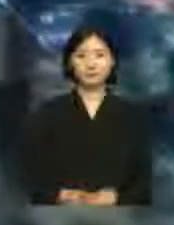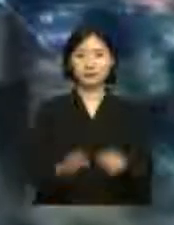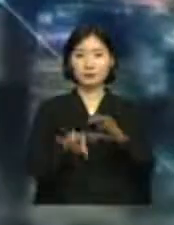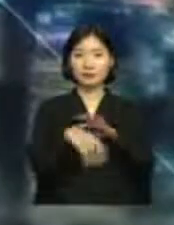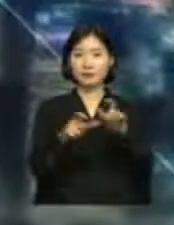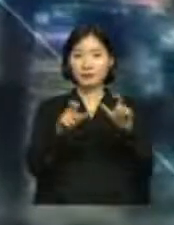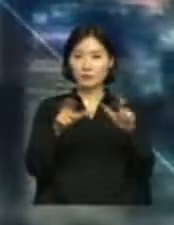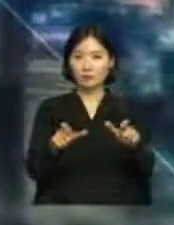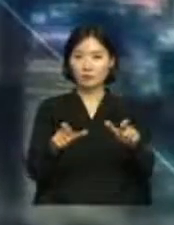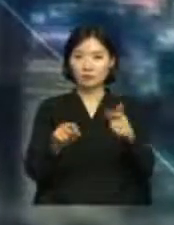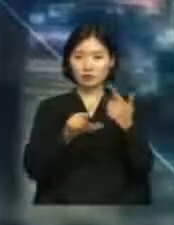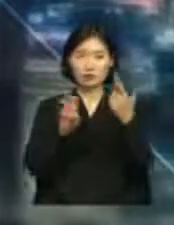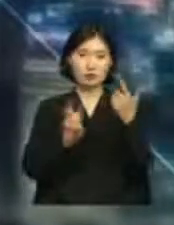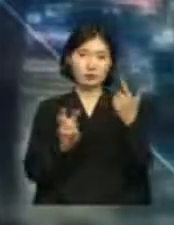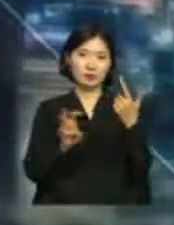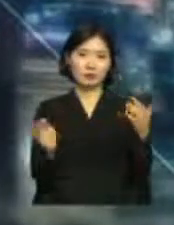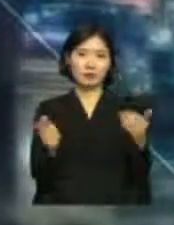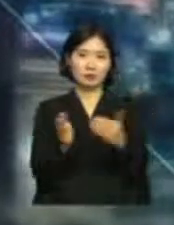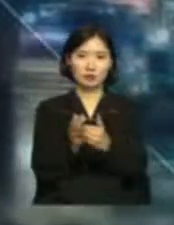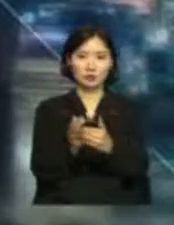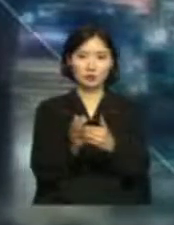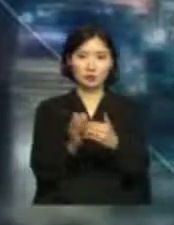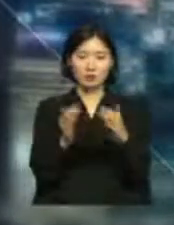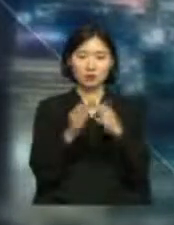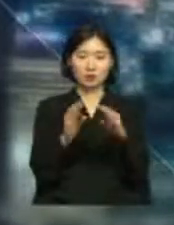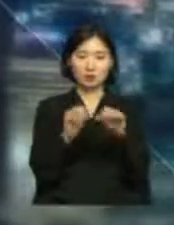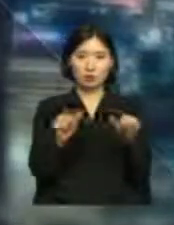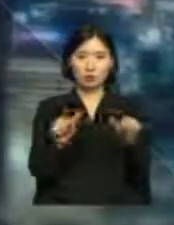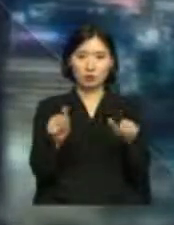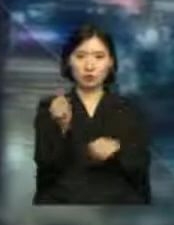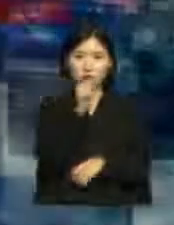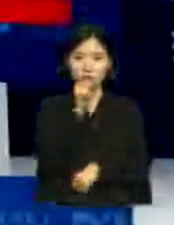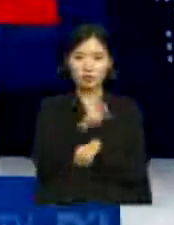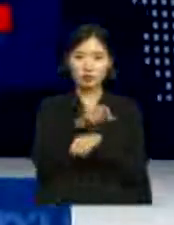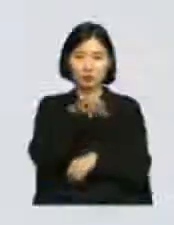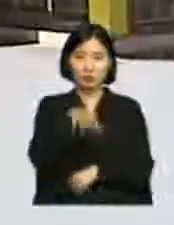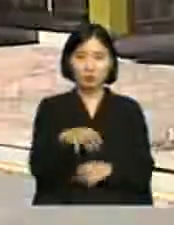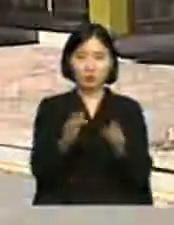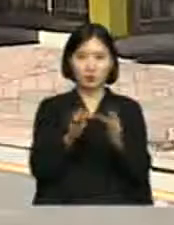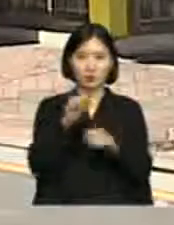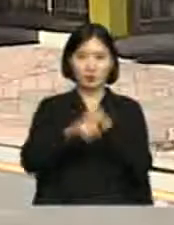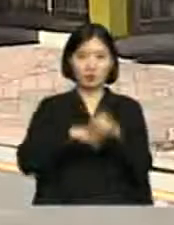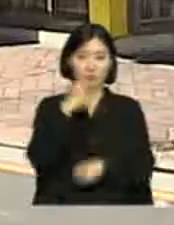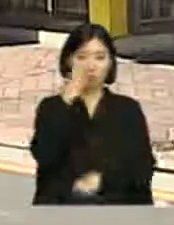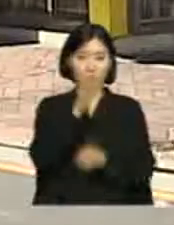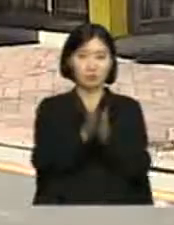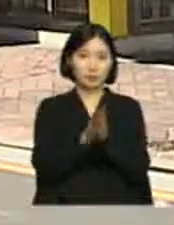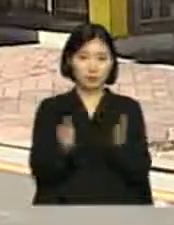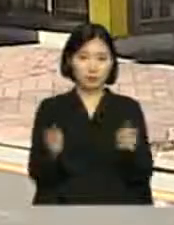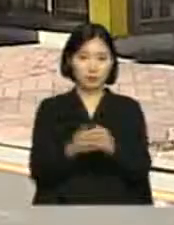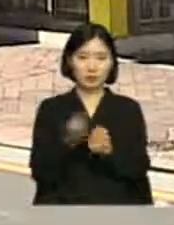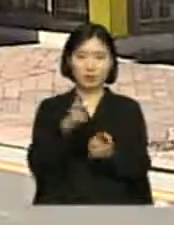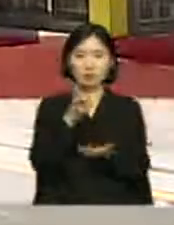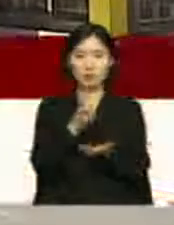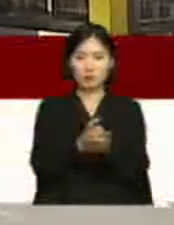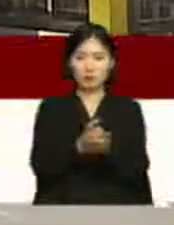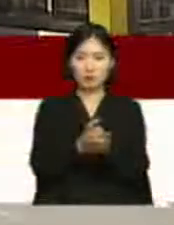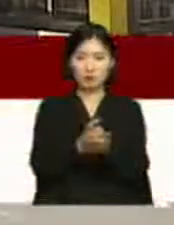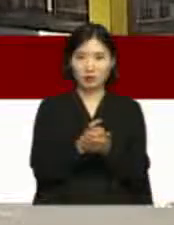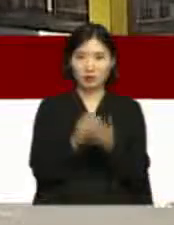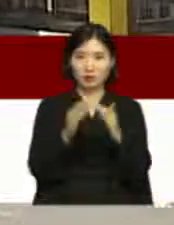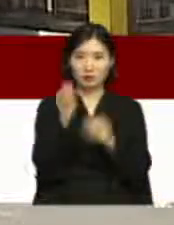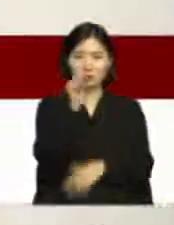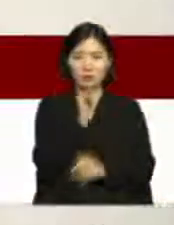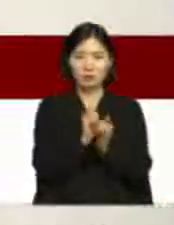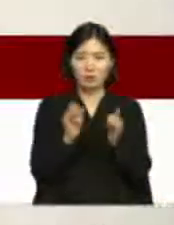종로구가 다음달 30일까지 부동산중개사무소 인터넷 자율점검 제 를 시행합니다 이 제도는 공인중개사 스스로